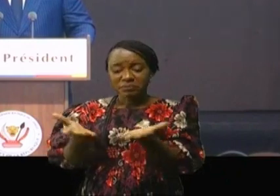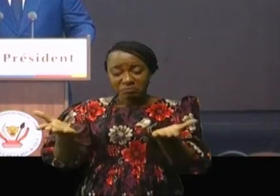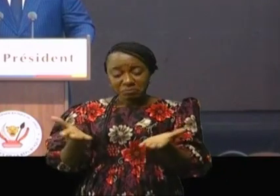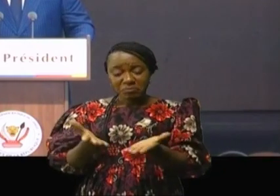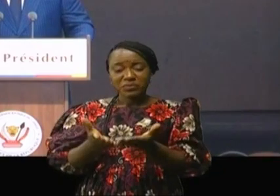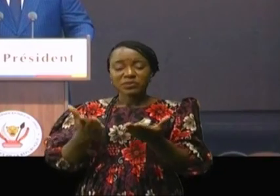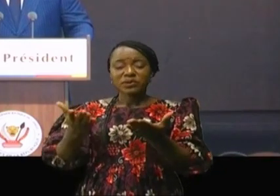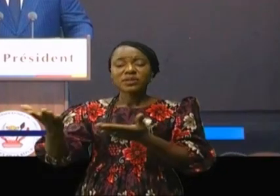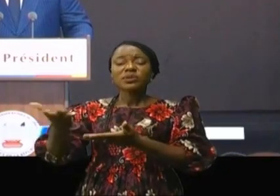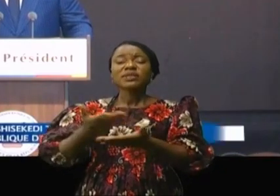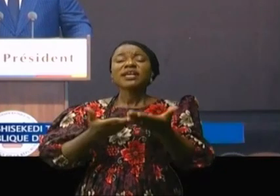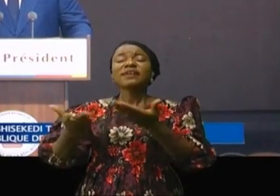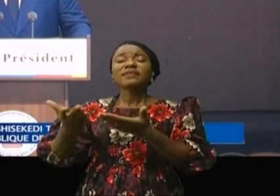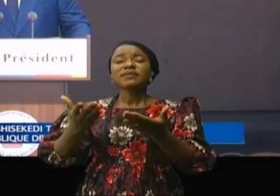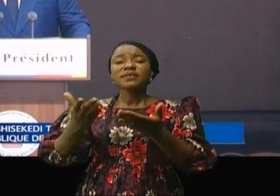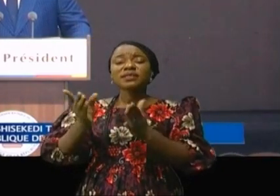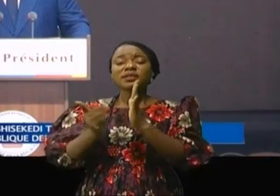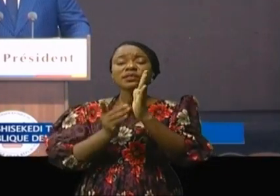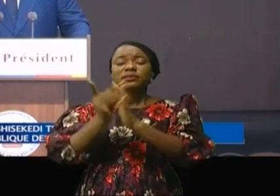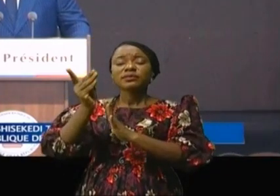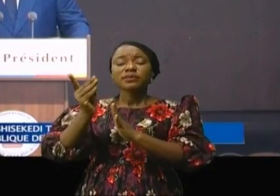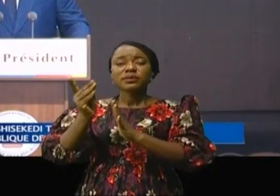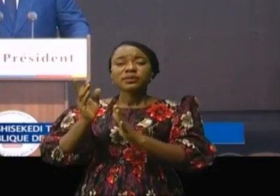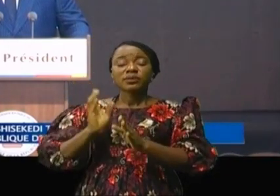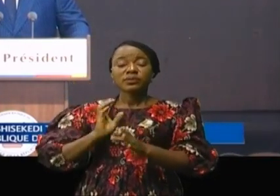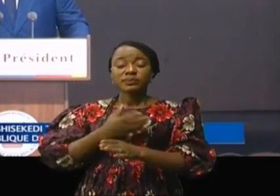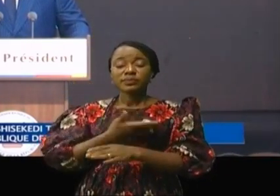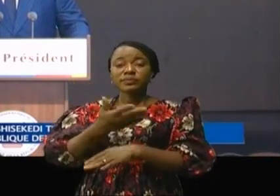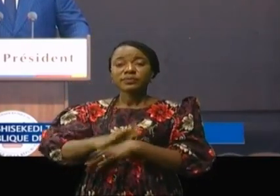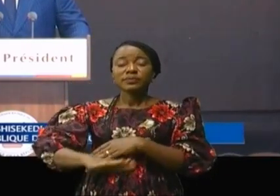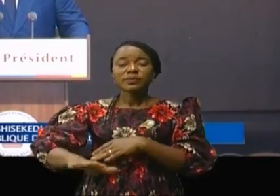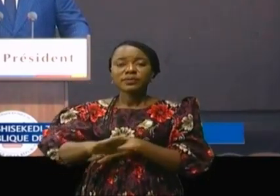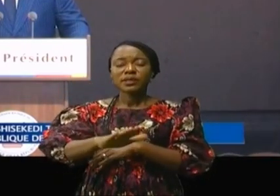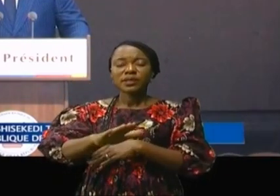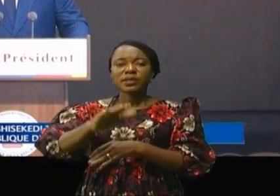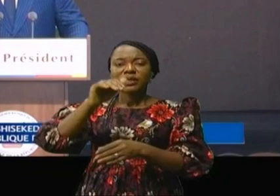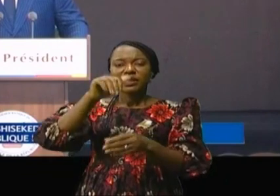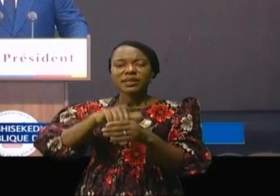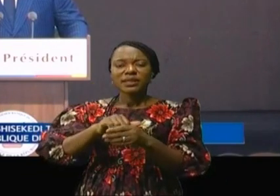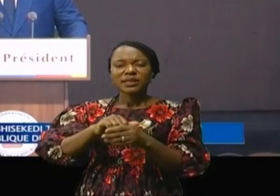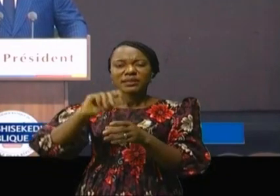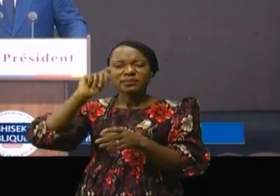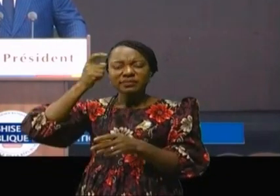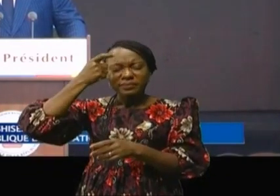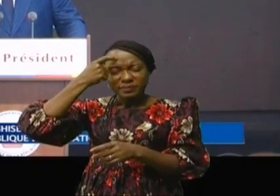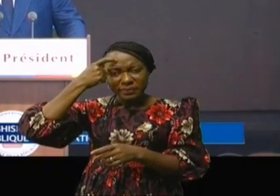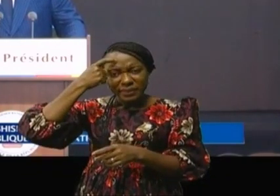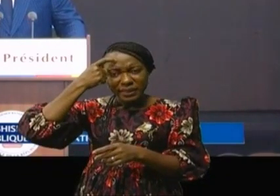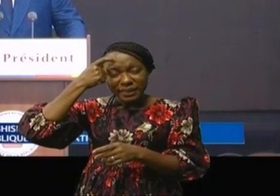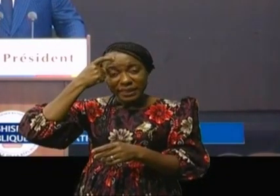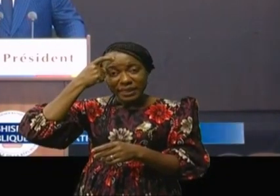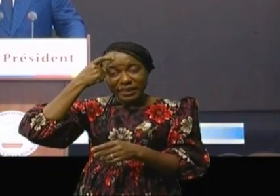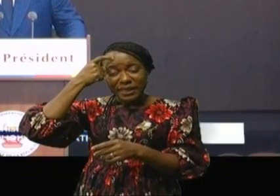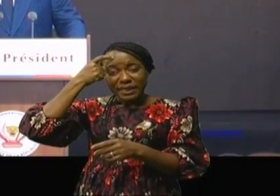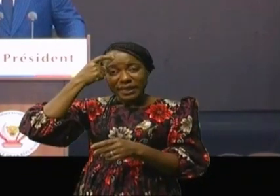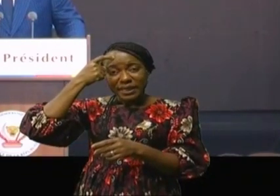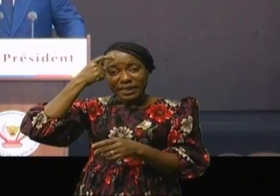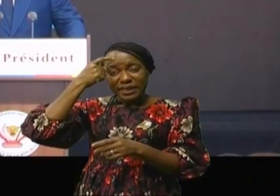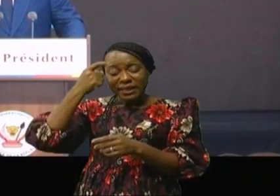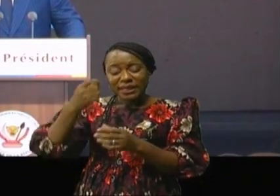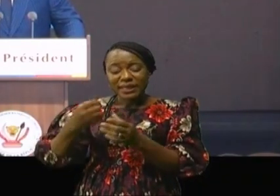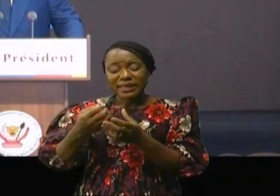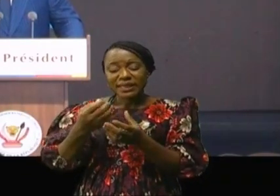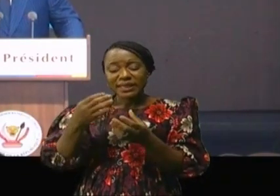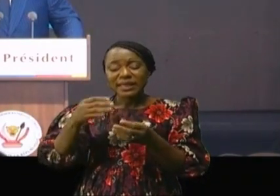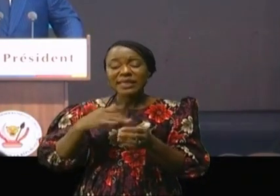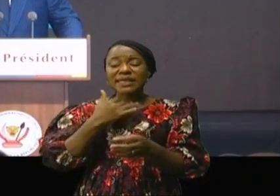du développement de notre pays. Ceci dans un contexte où les ressources fossiles, en